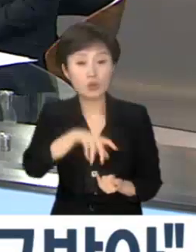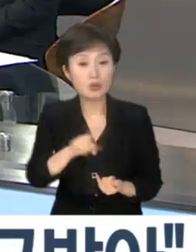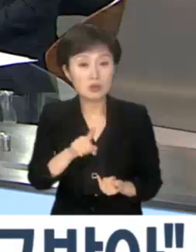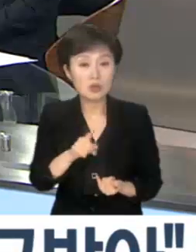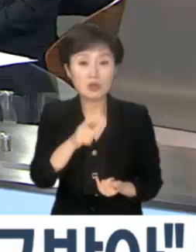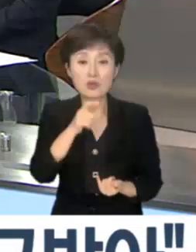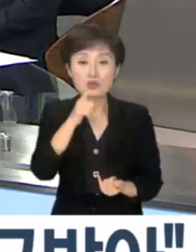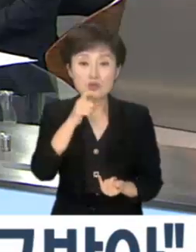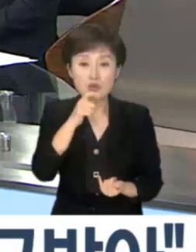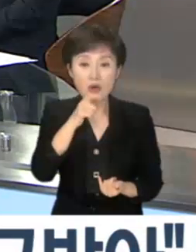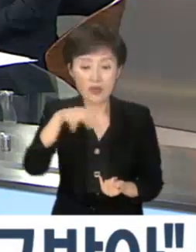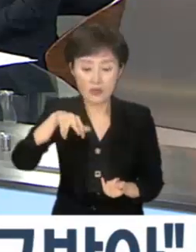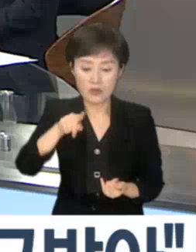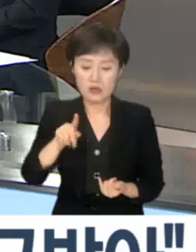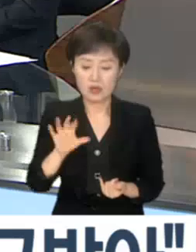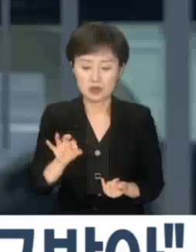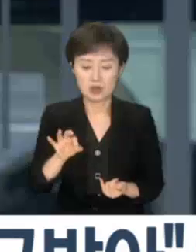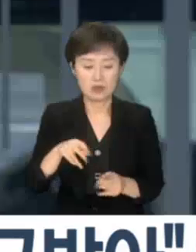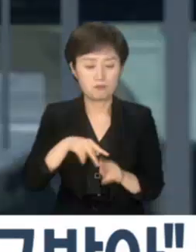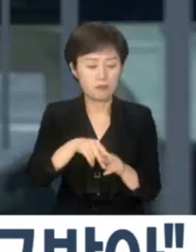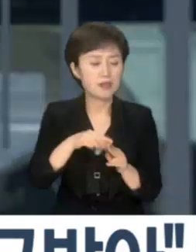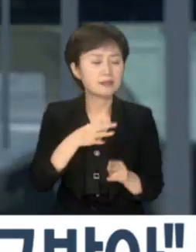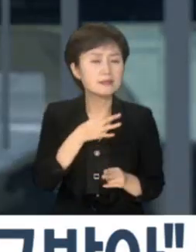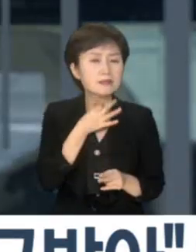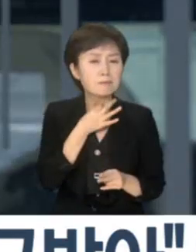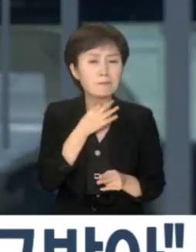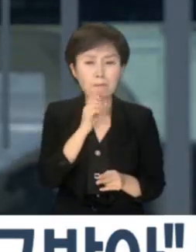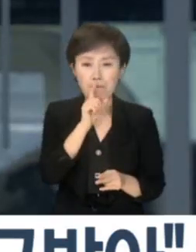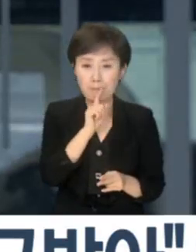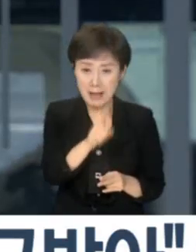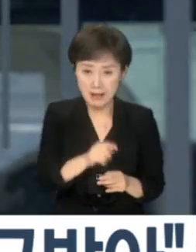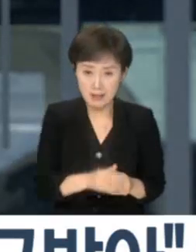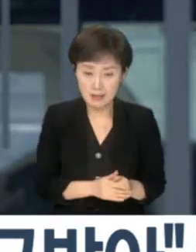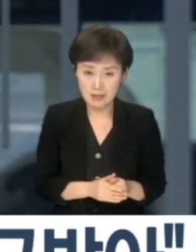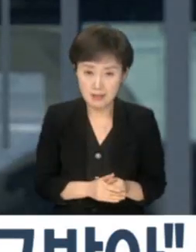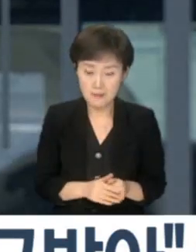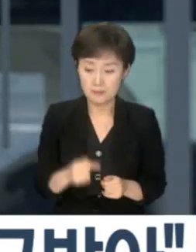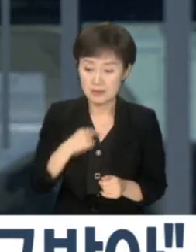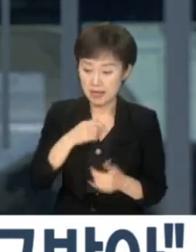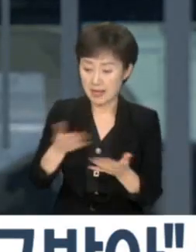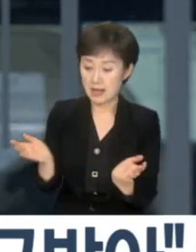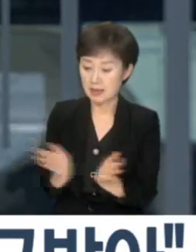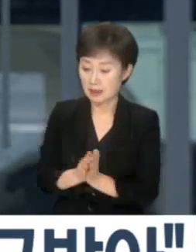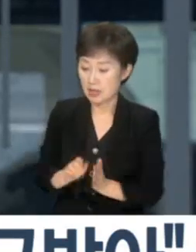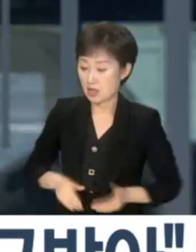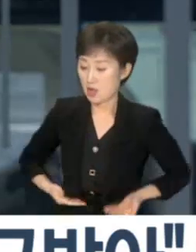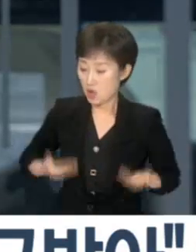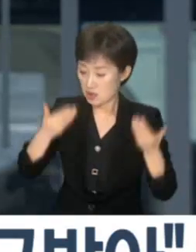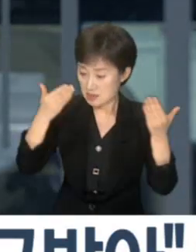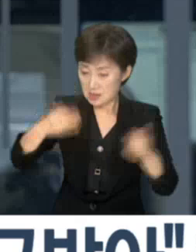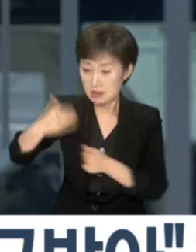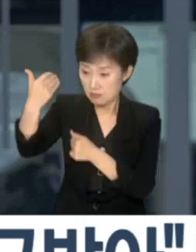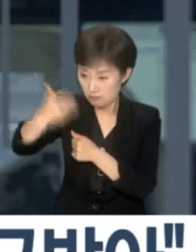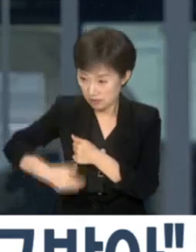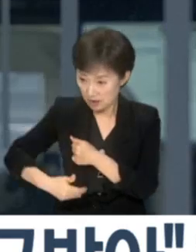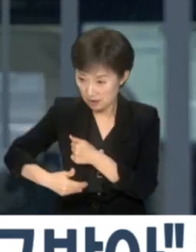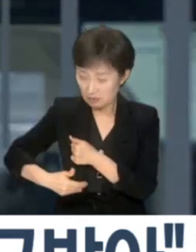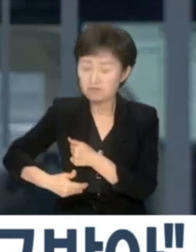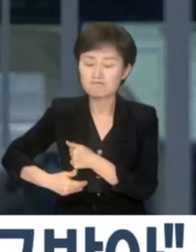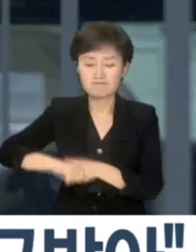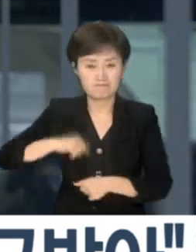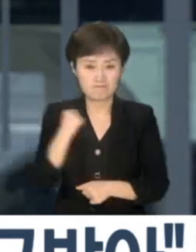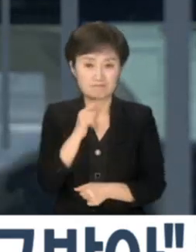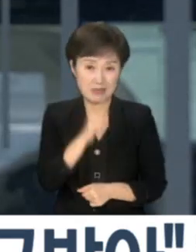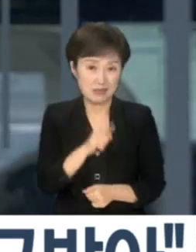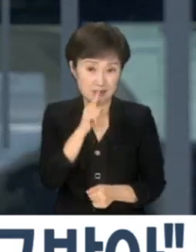출마를 희망하는 시사하는 발언을 했잖아요. 근데 이러면서 함께 말한 게 당을 위해 헌신하라는 요구 사항이 있었다라고